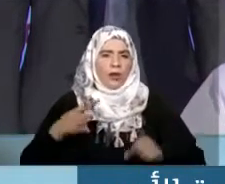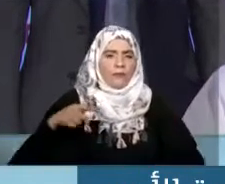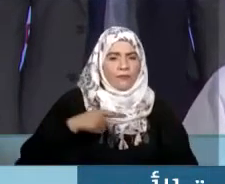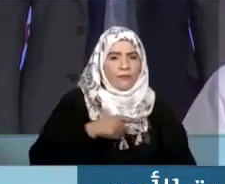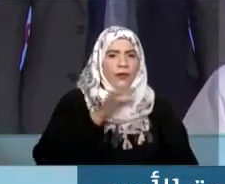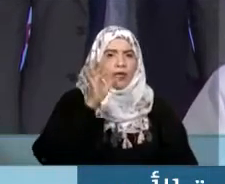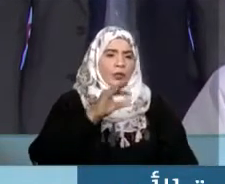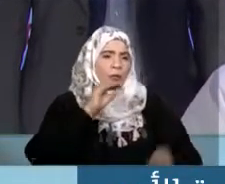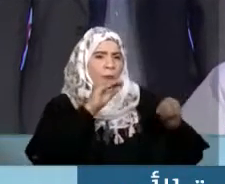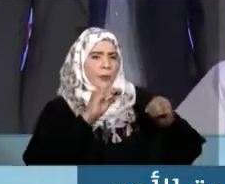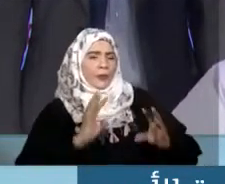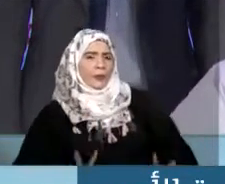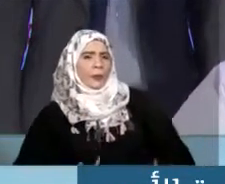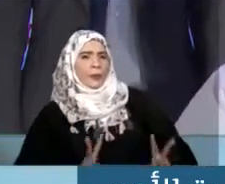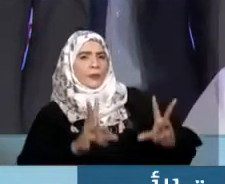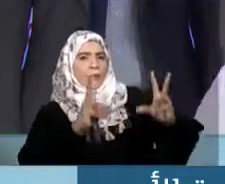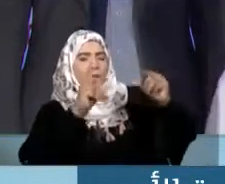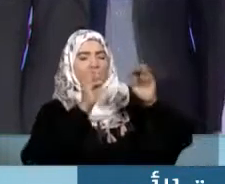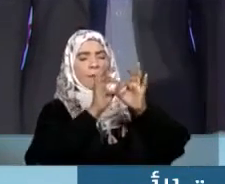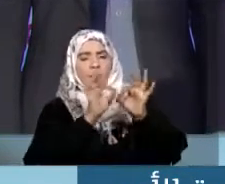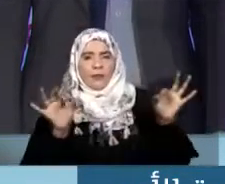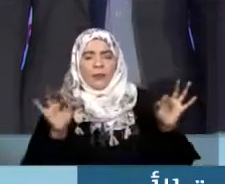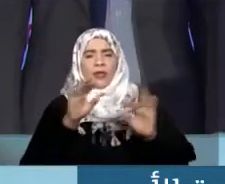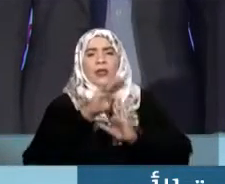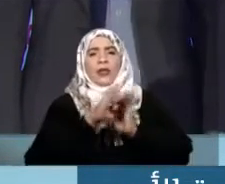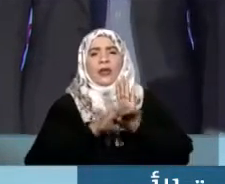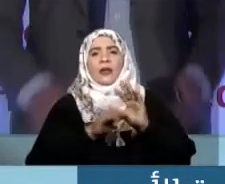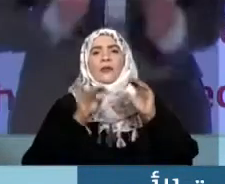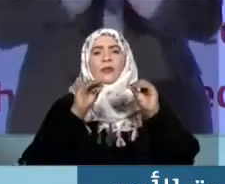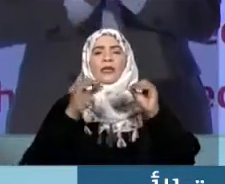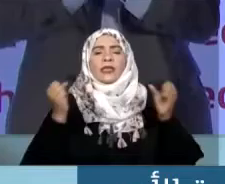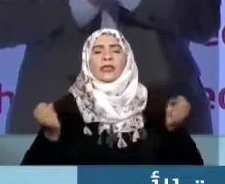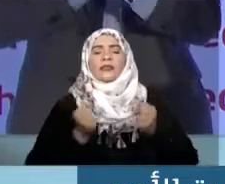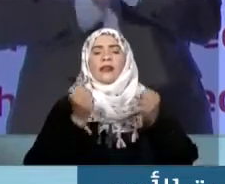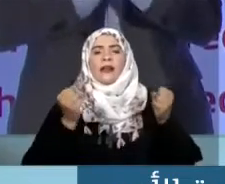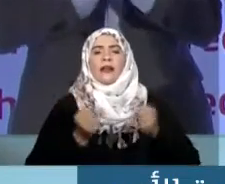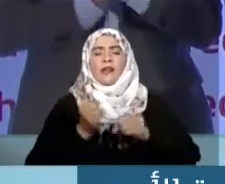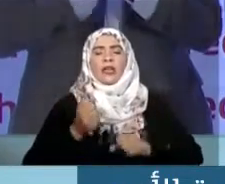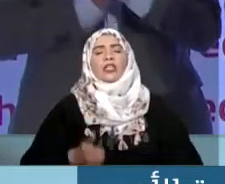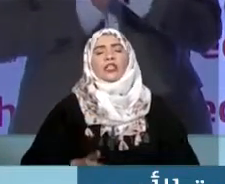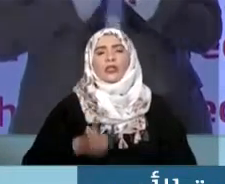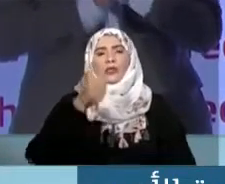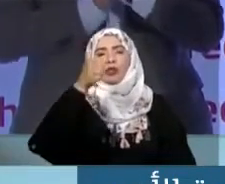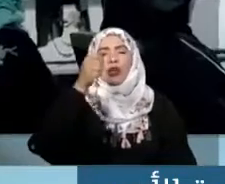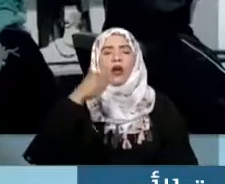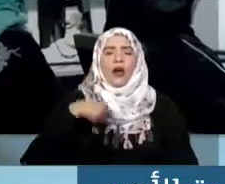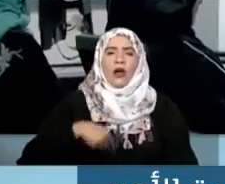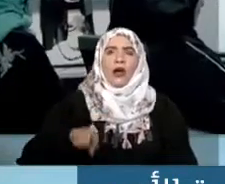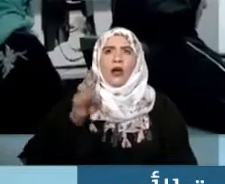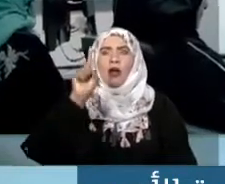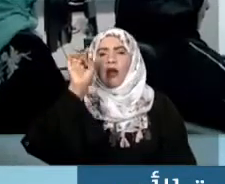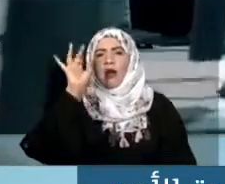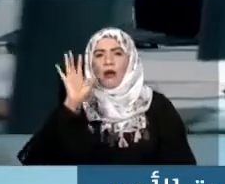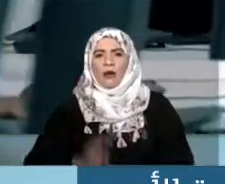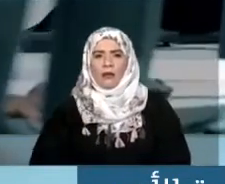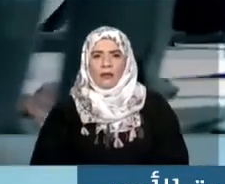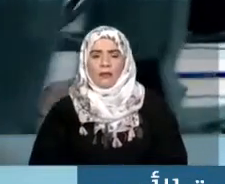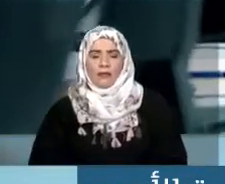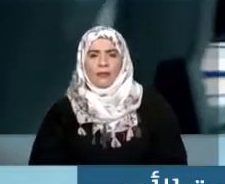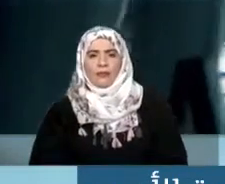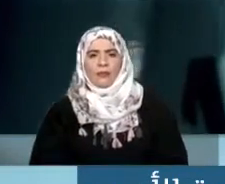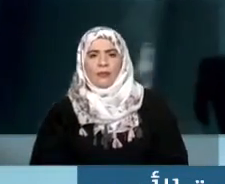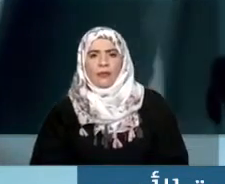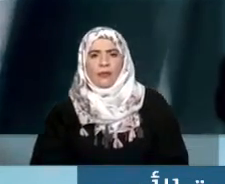حقيقة لا تجدها في كثير من برامج التدريب النظرية، وهي أكثر تطبيقية من البرامج المعتادة.